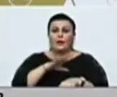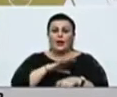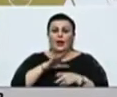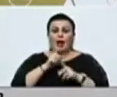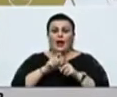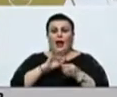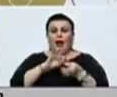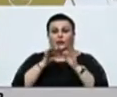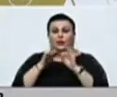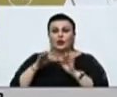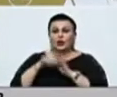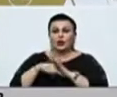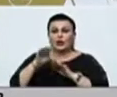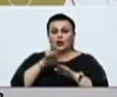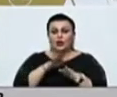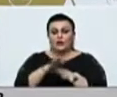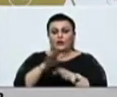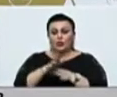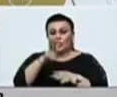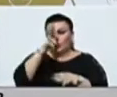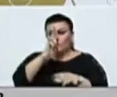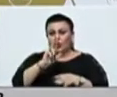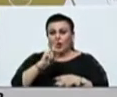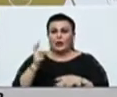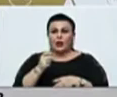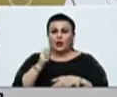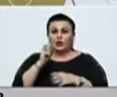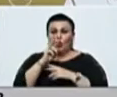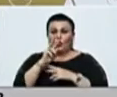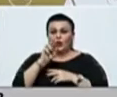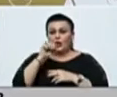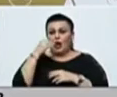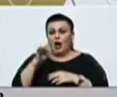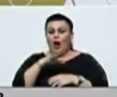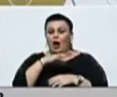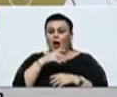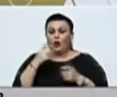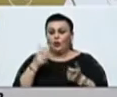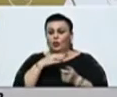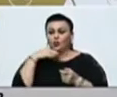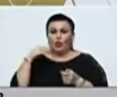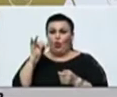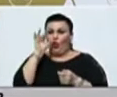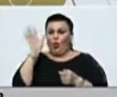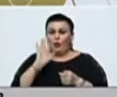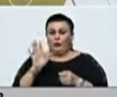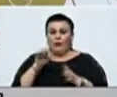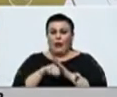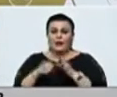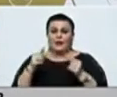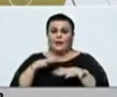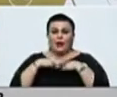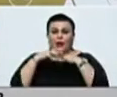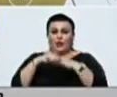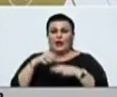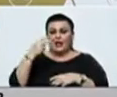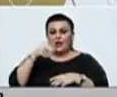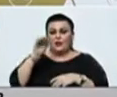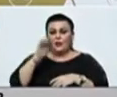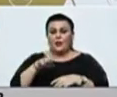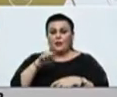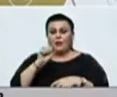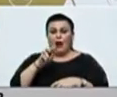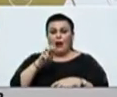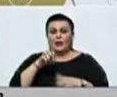Həmçinin layihələrin icra müddəti 3 aydan az, 12 aydan çox olmamalıdır. Hər bir layihə üzrə maliyyələşdirmə 20.000 manat